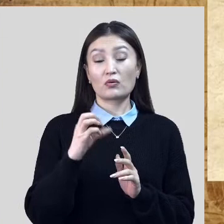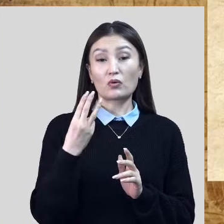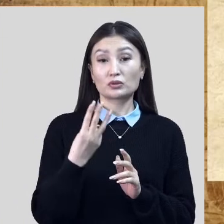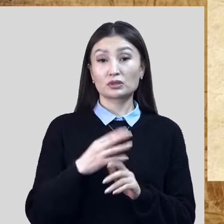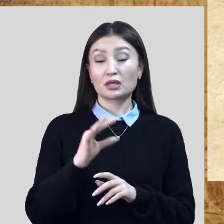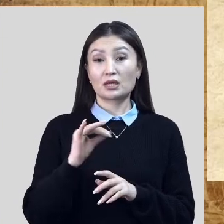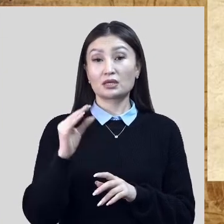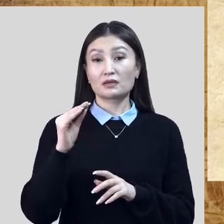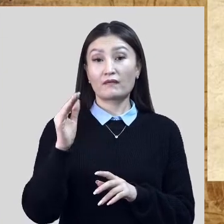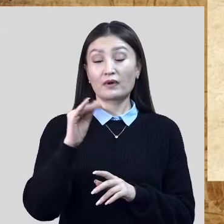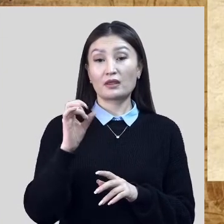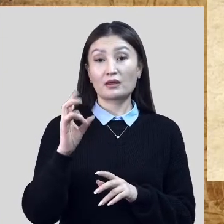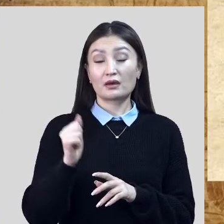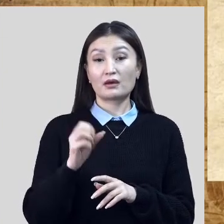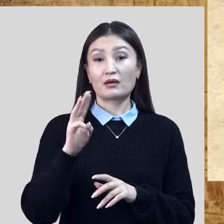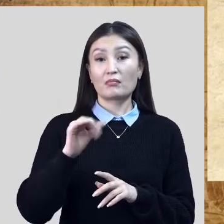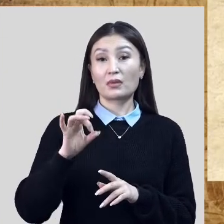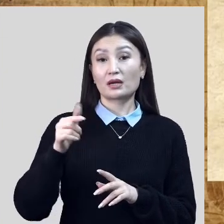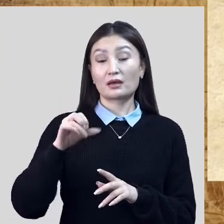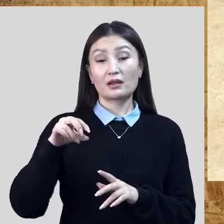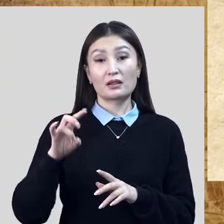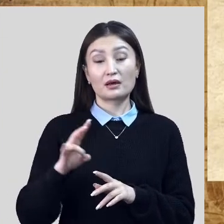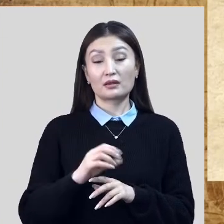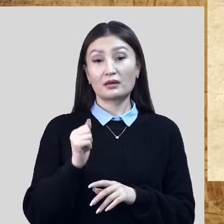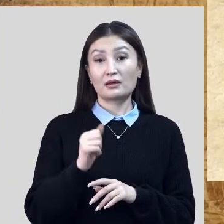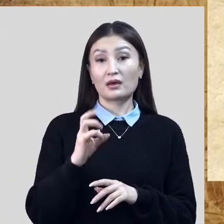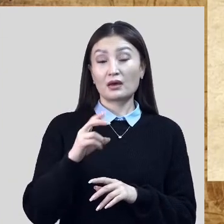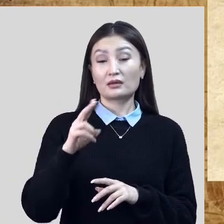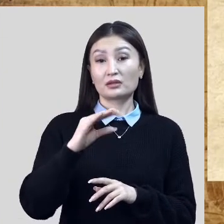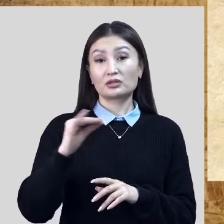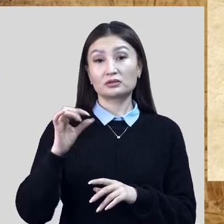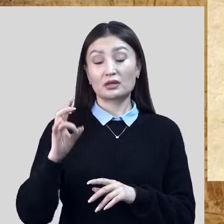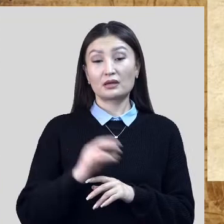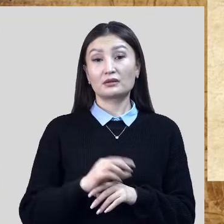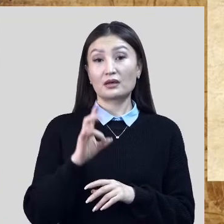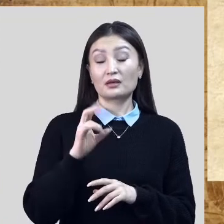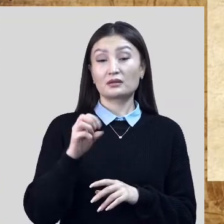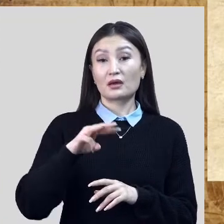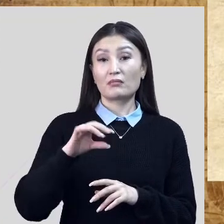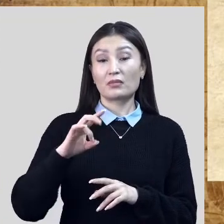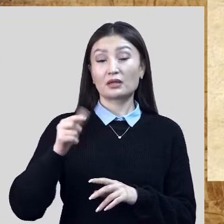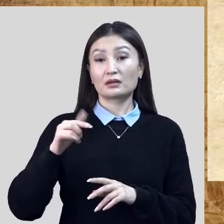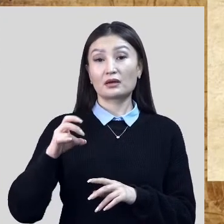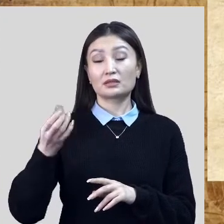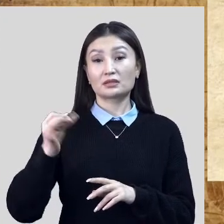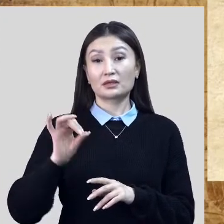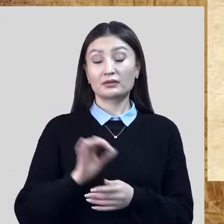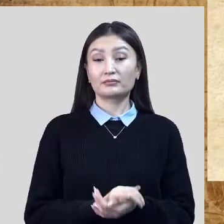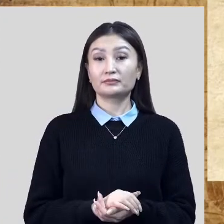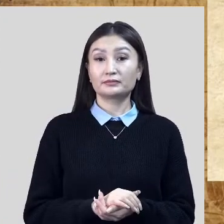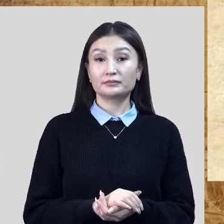Ошский, Исфаринский, Маргиланский, Андижанский, Наманганский, Чустский